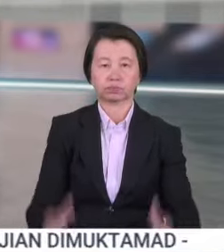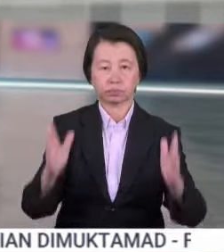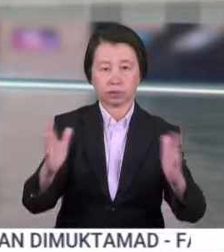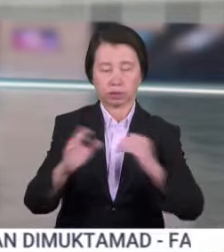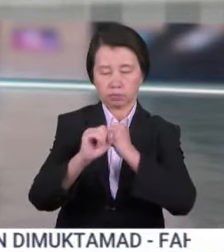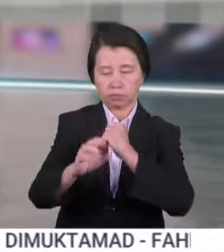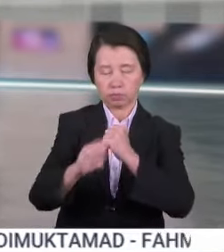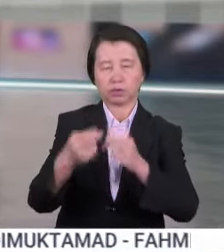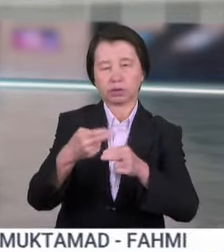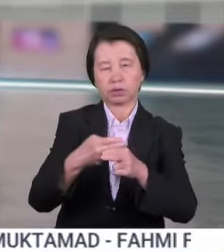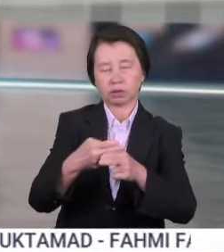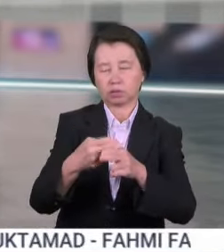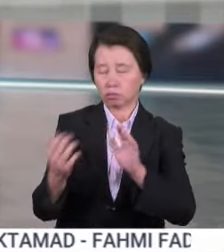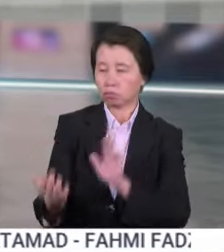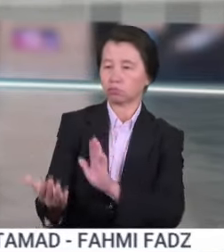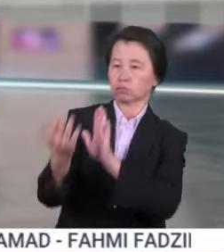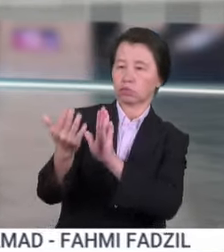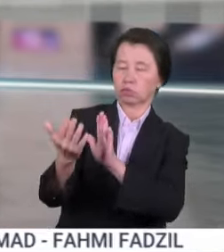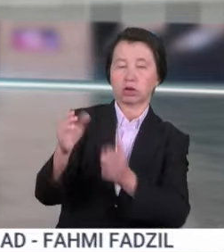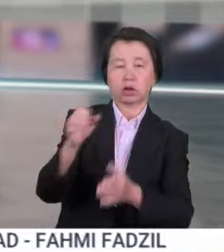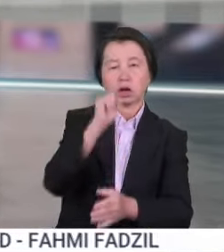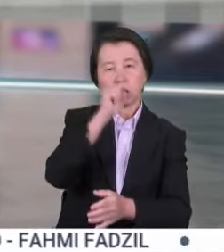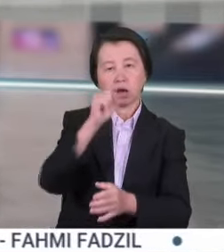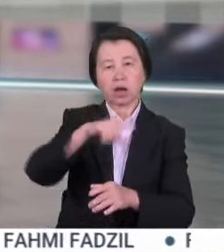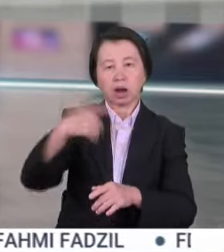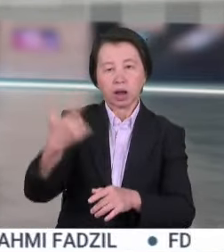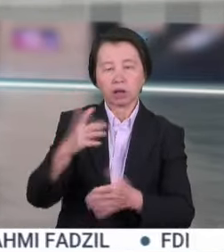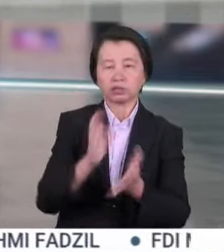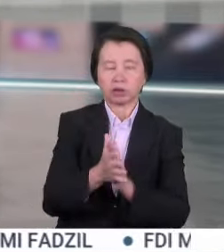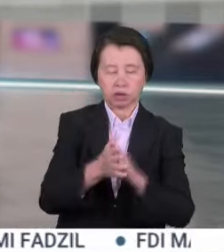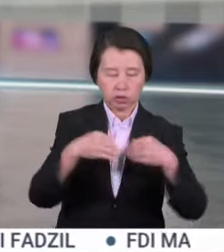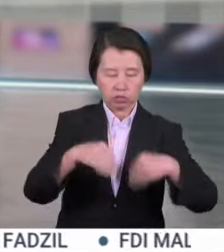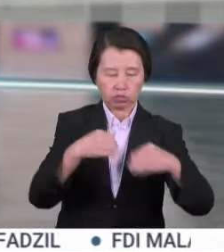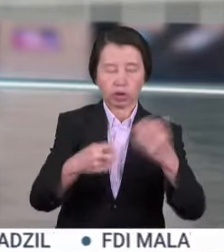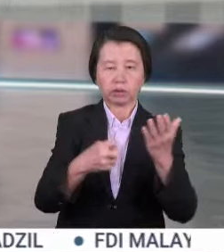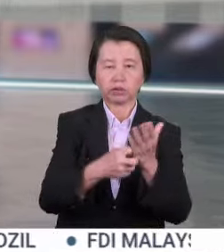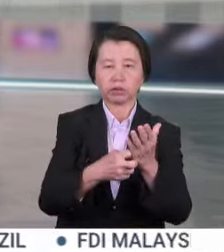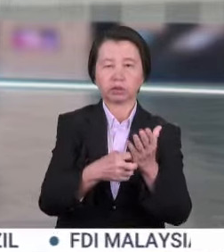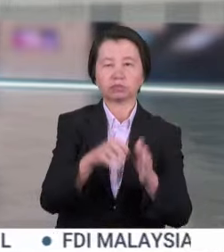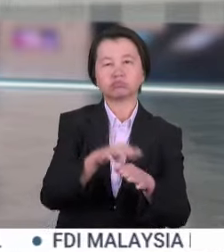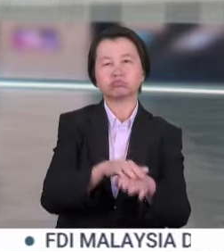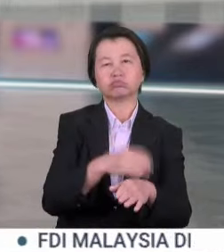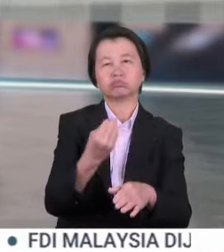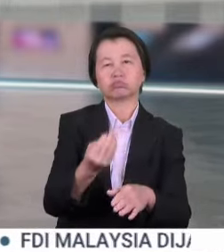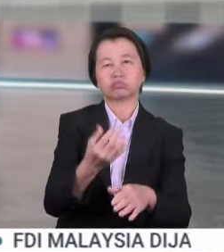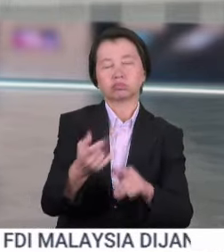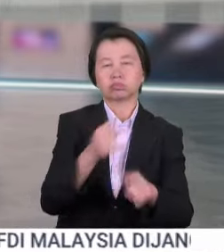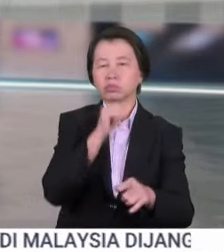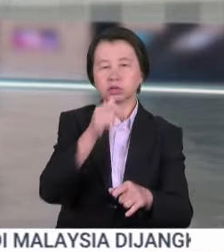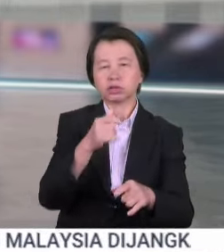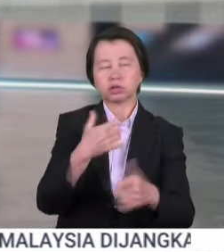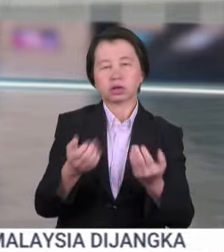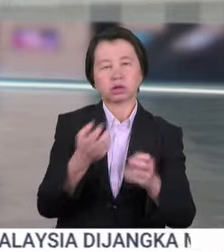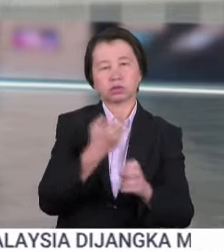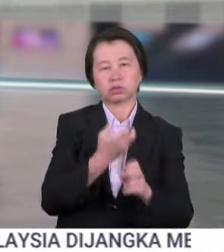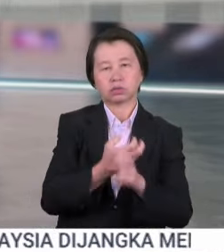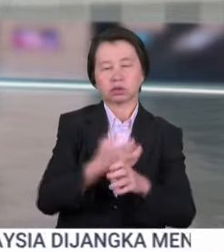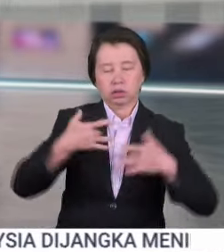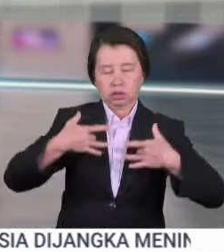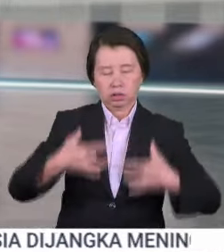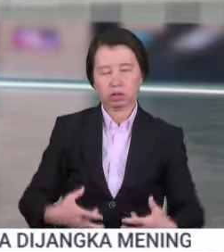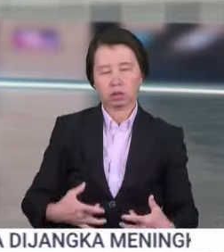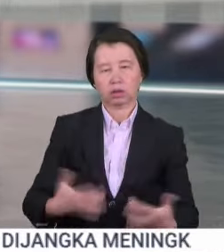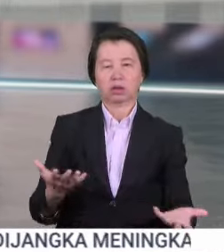Tempoh promosi singkat dan pertembungan dengan beberapa konsert lain menyebabkan penjualan tiket agak perlahan, namun ia tidak memudarkan